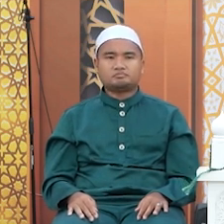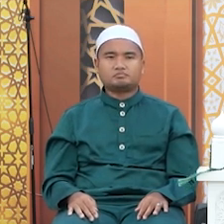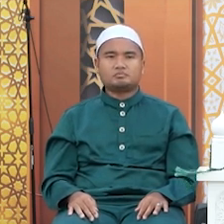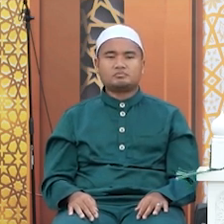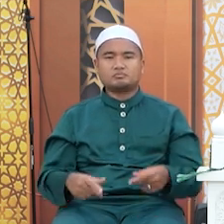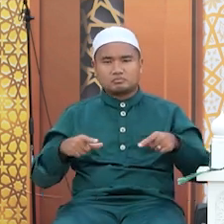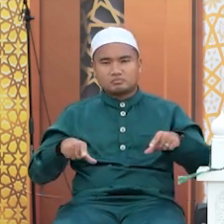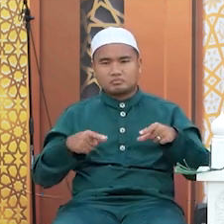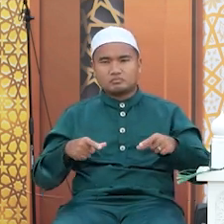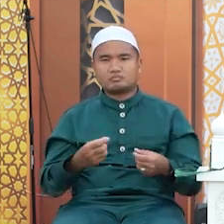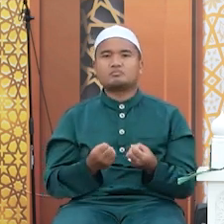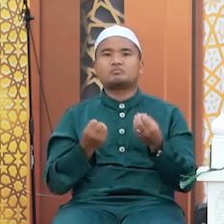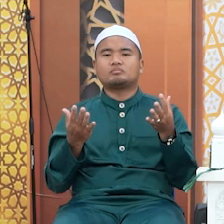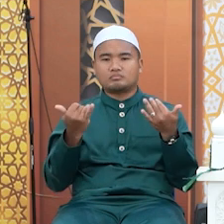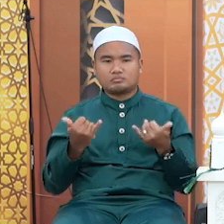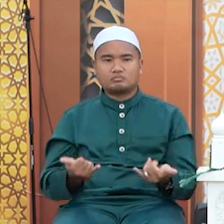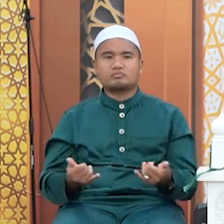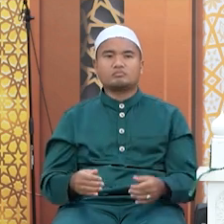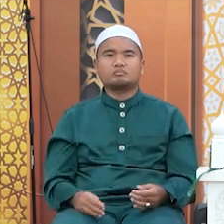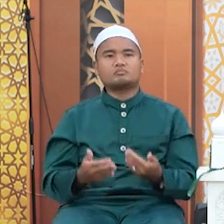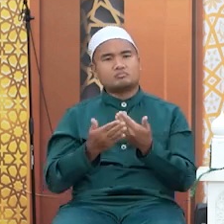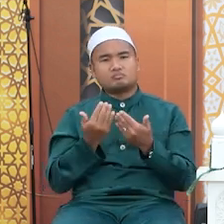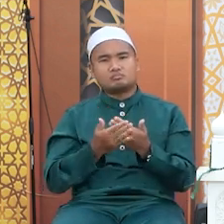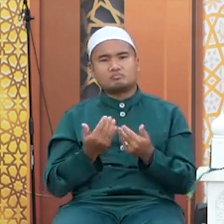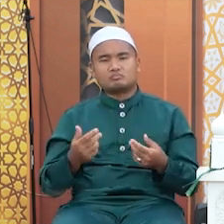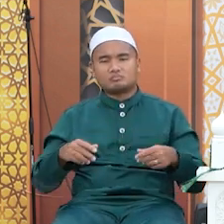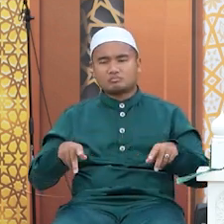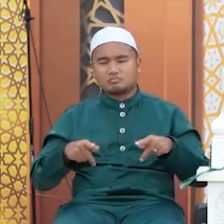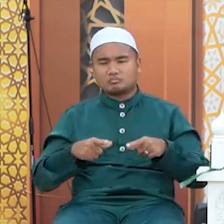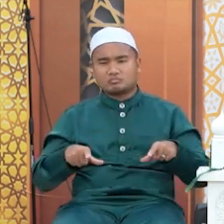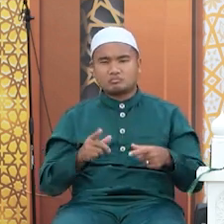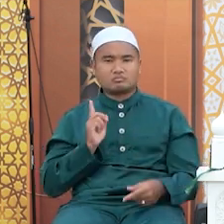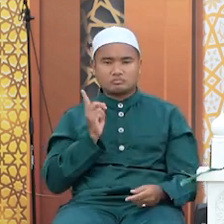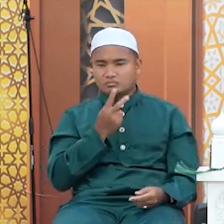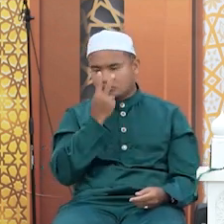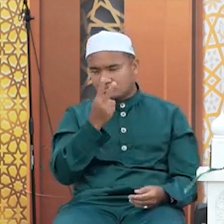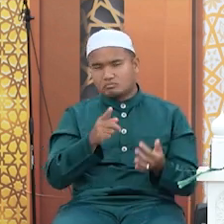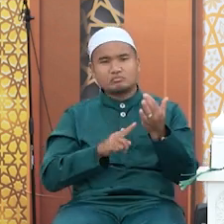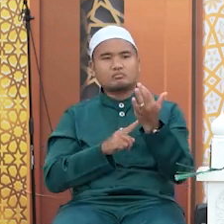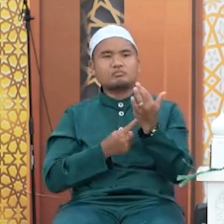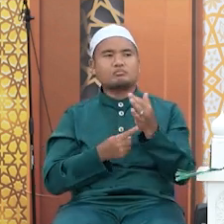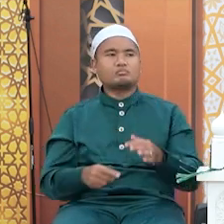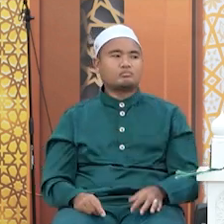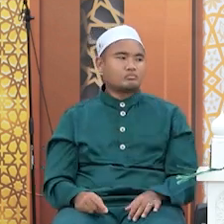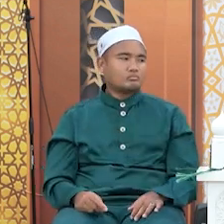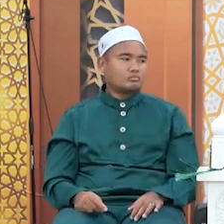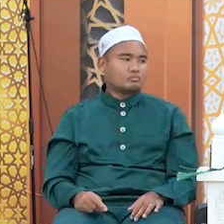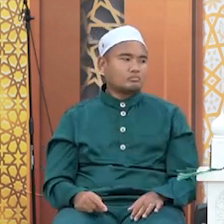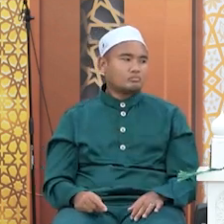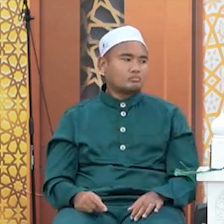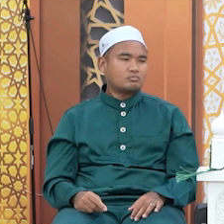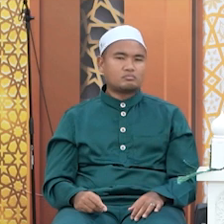dengan semudah-mudahnya zaman sekarang. Ya, ini pun kena tengok balik. Begitu juga saya sebut